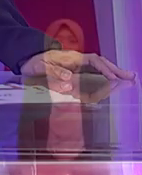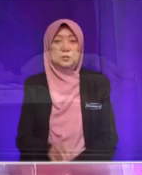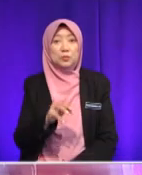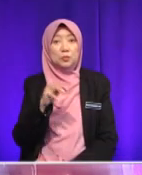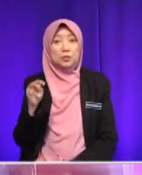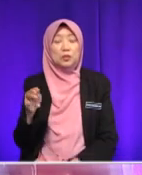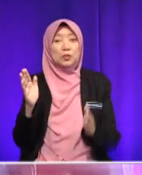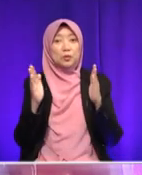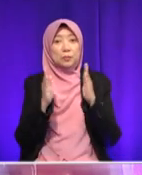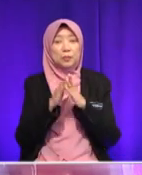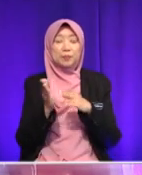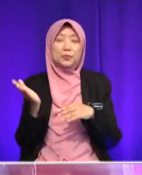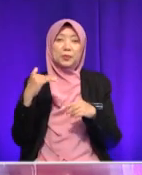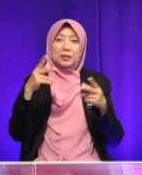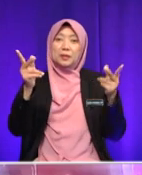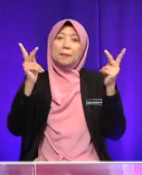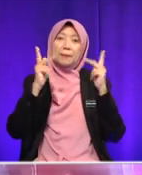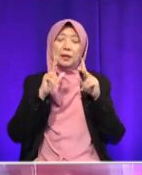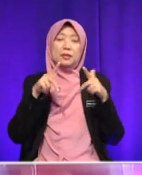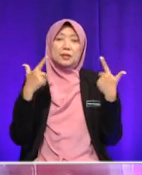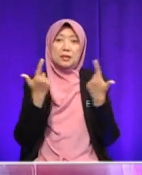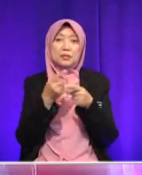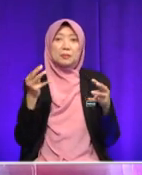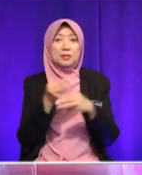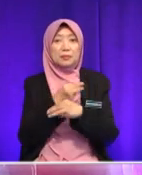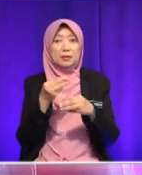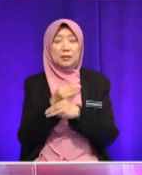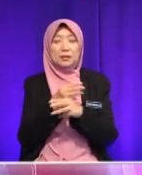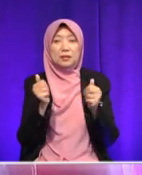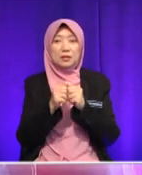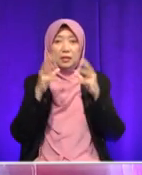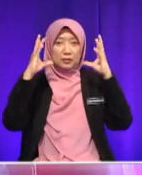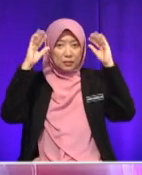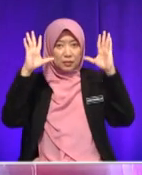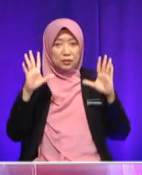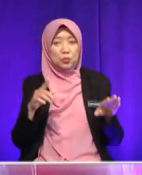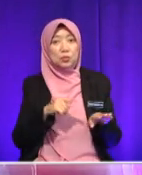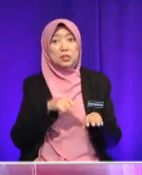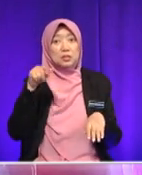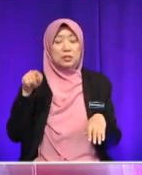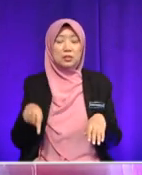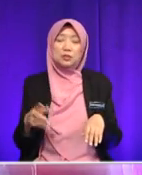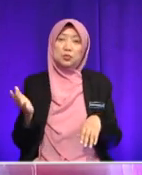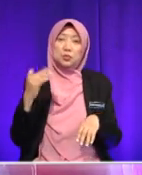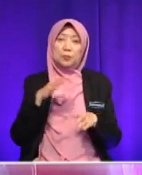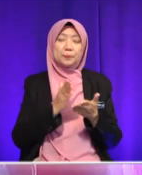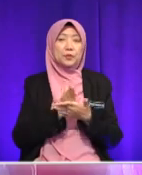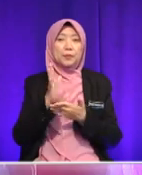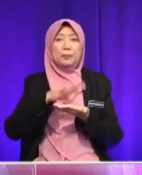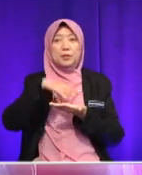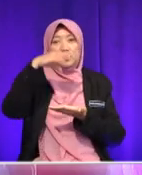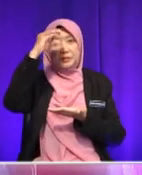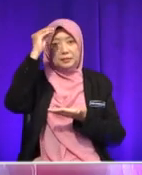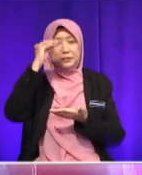Murid-murid di rumah, ayuh kita kembali ke kelas matematik bersama Cikgu Sang kita di sini. Jom kita nak teruskan sesi pembelajaran